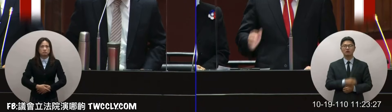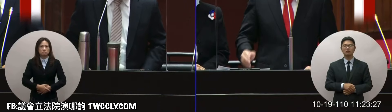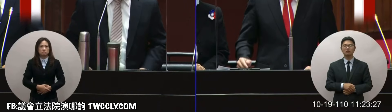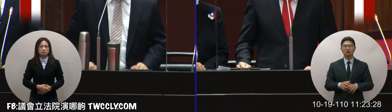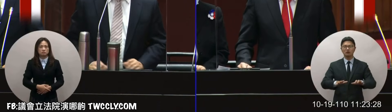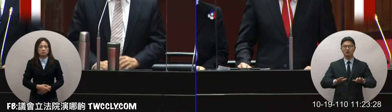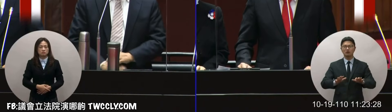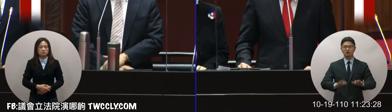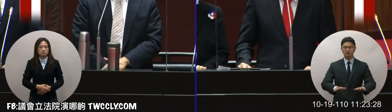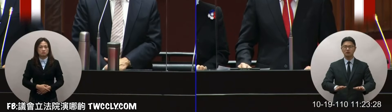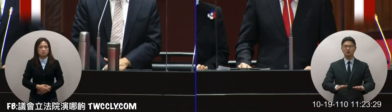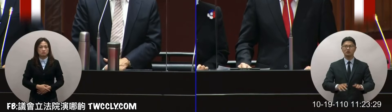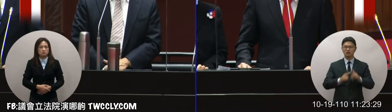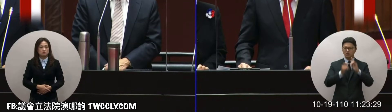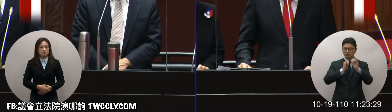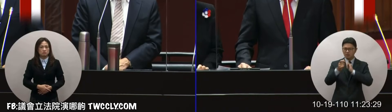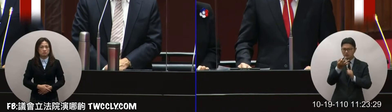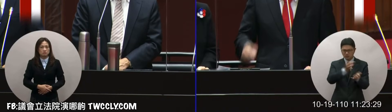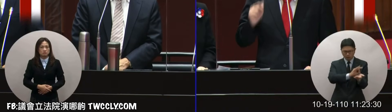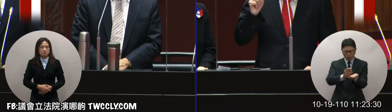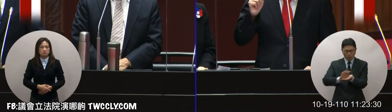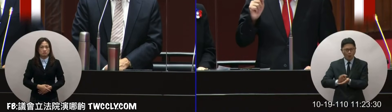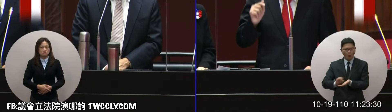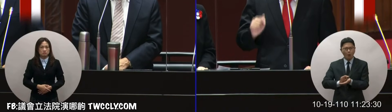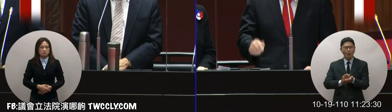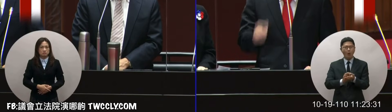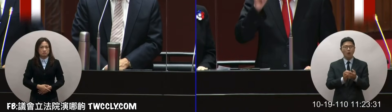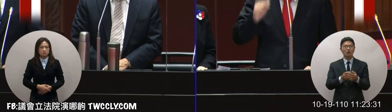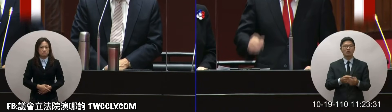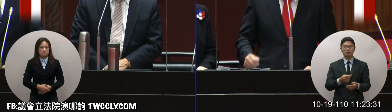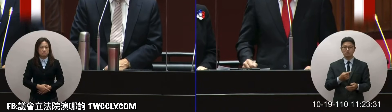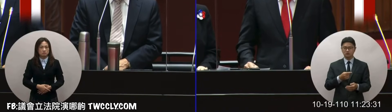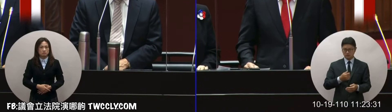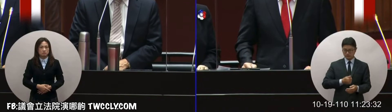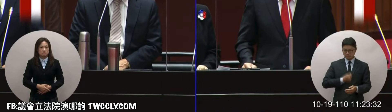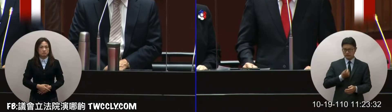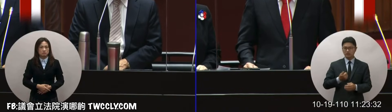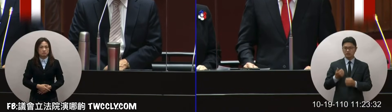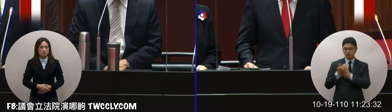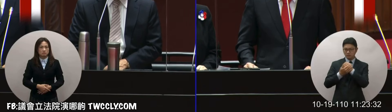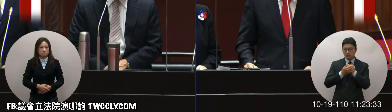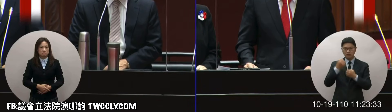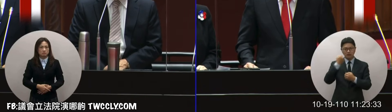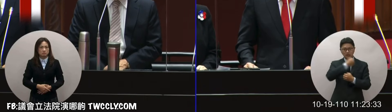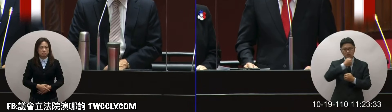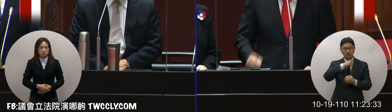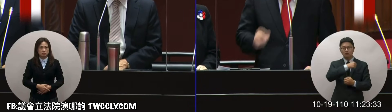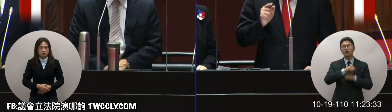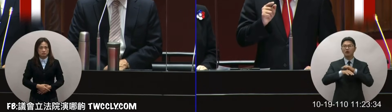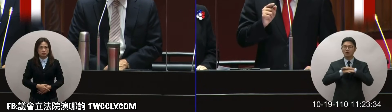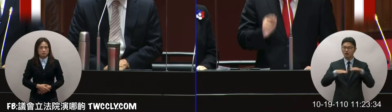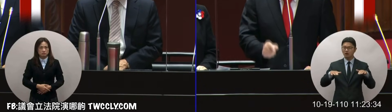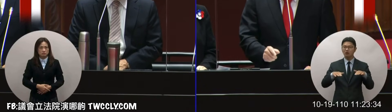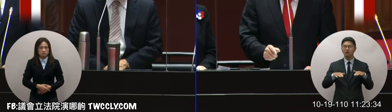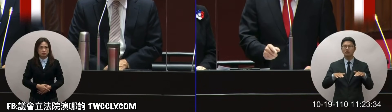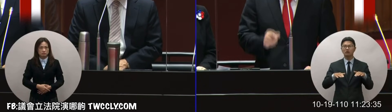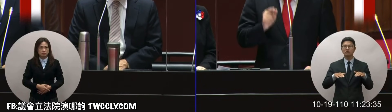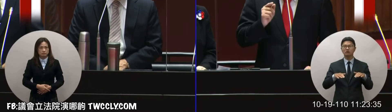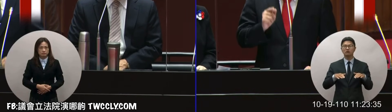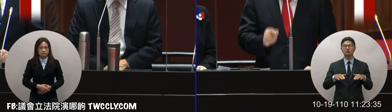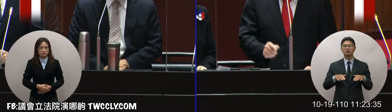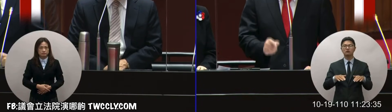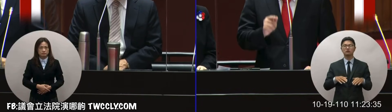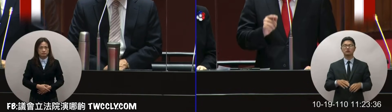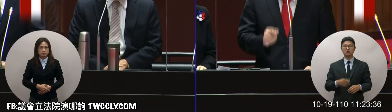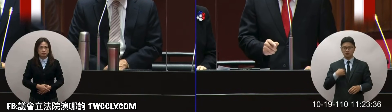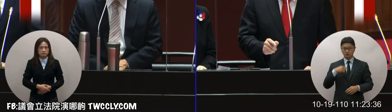么多民脂民膏。到底我们怎么有效的保卫台湾，让我们能